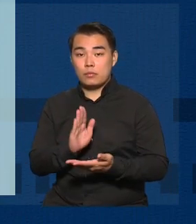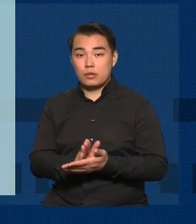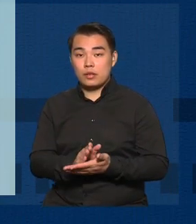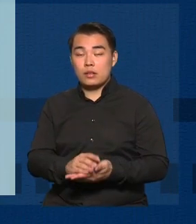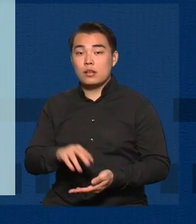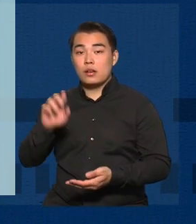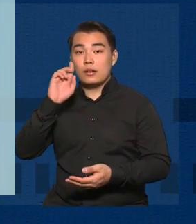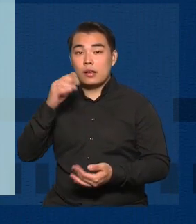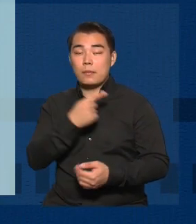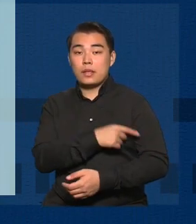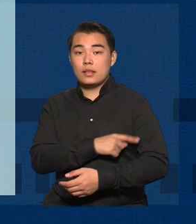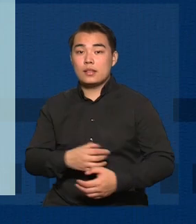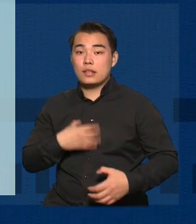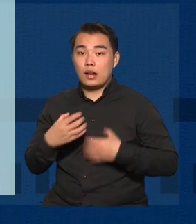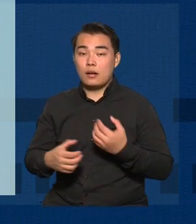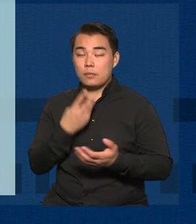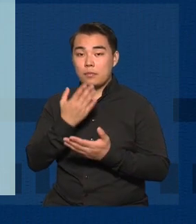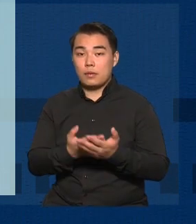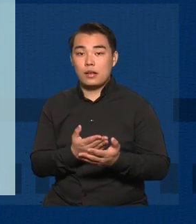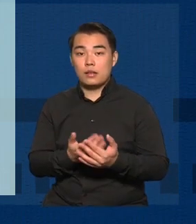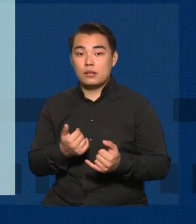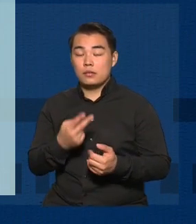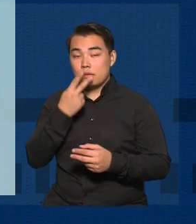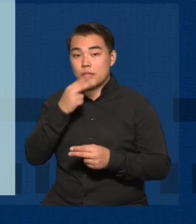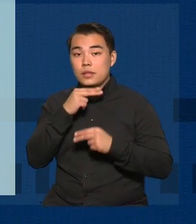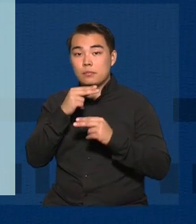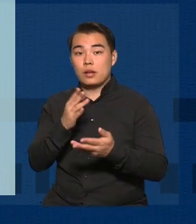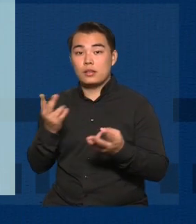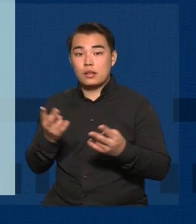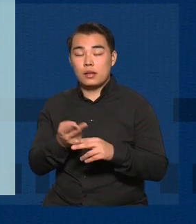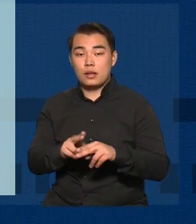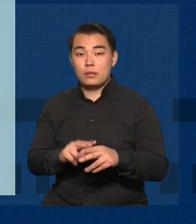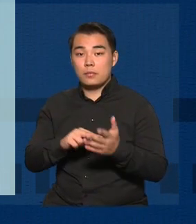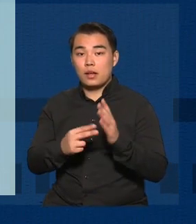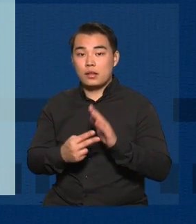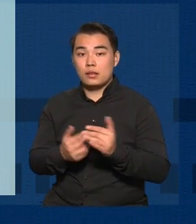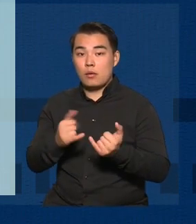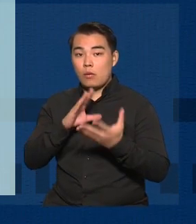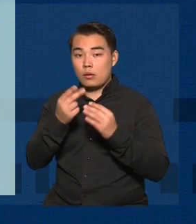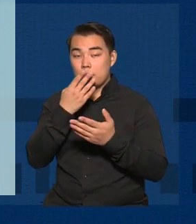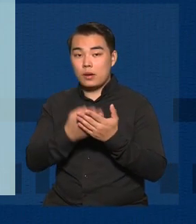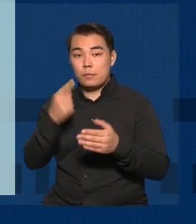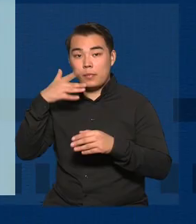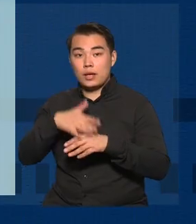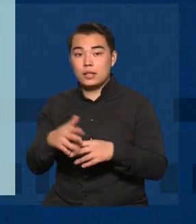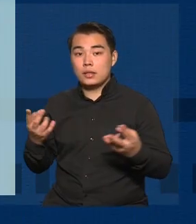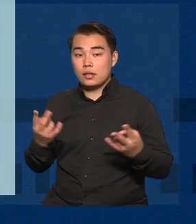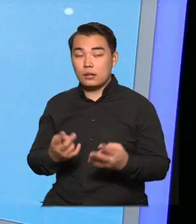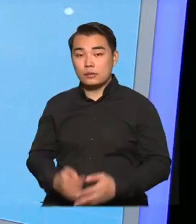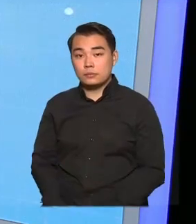Үкімет медициналық сақтандыру жүйесінің қызметін қатаң бақылауға алу керек. Бұл жүйе қарапайым әрі түсінікті болуға тиіс.